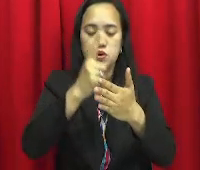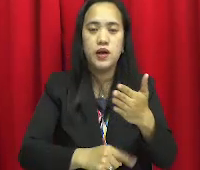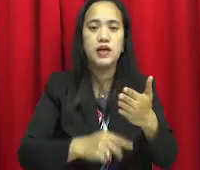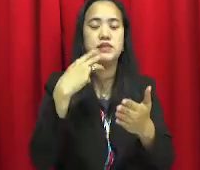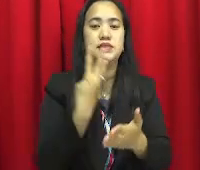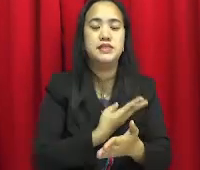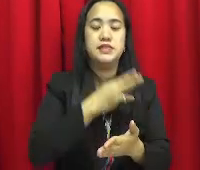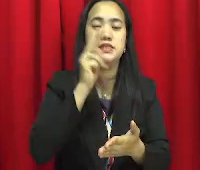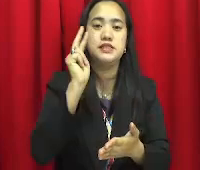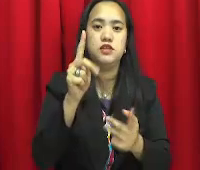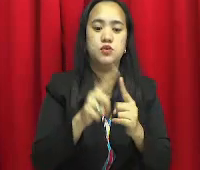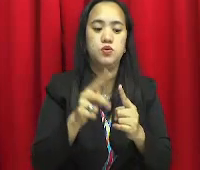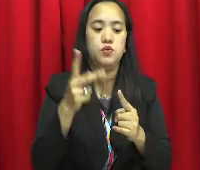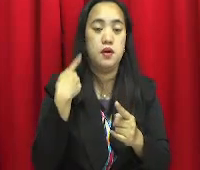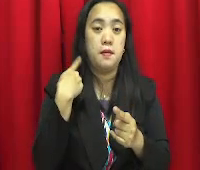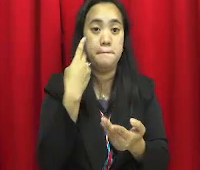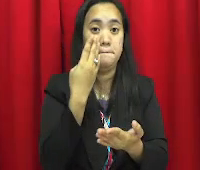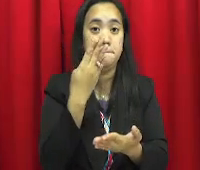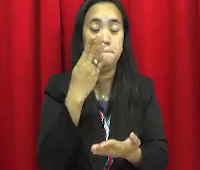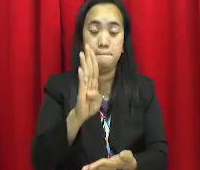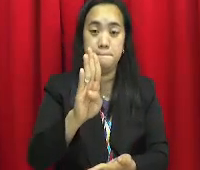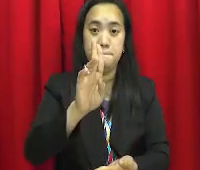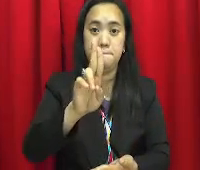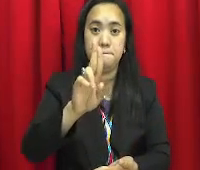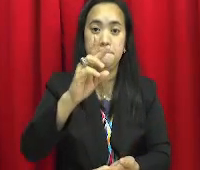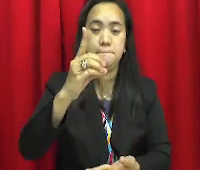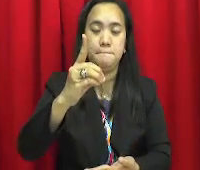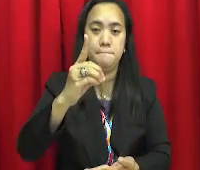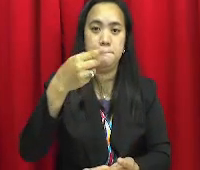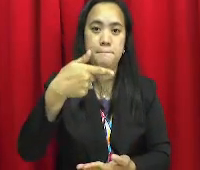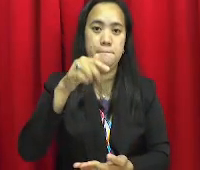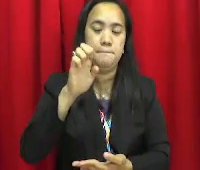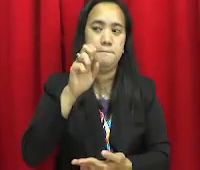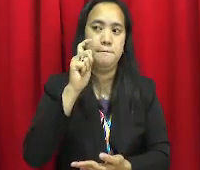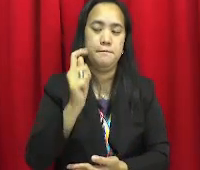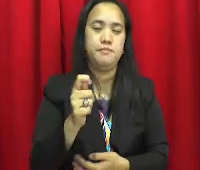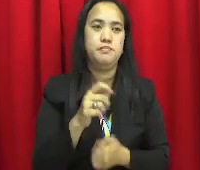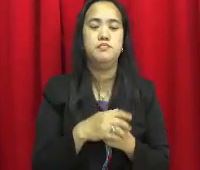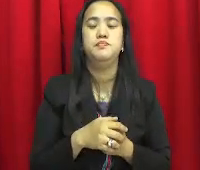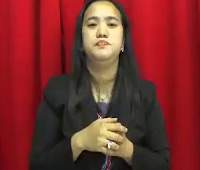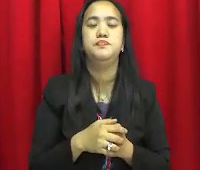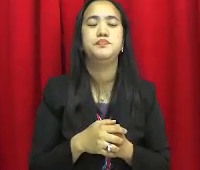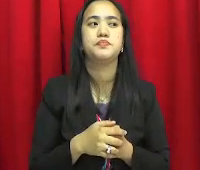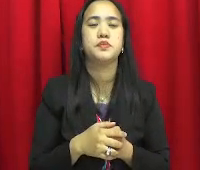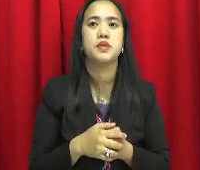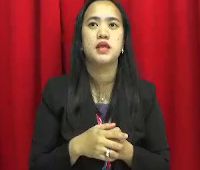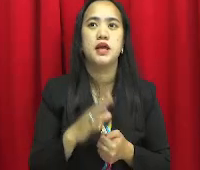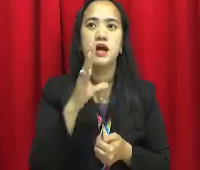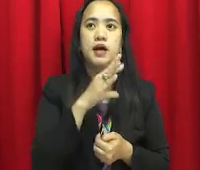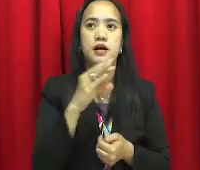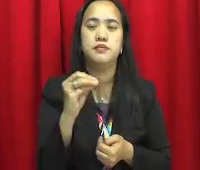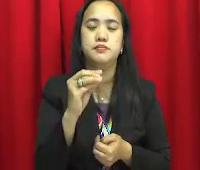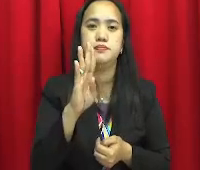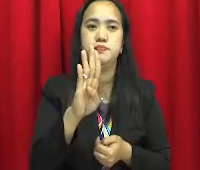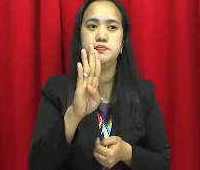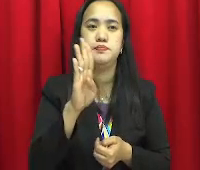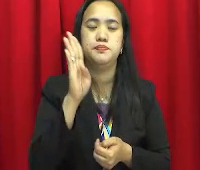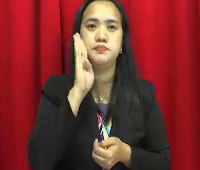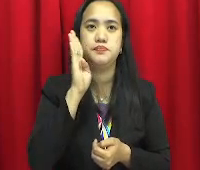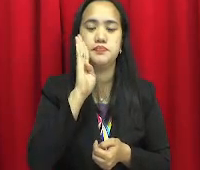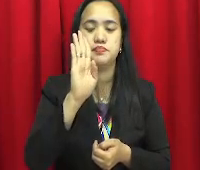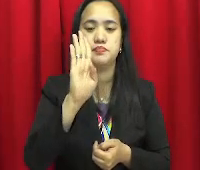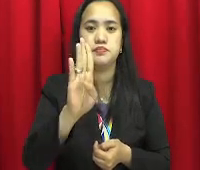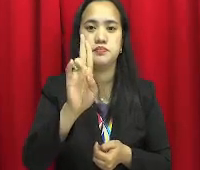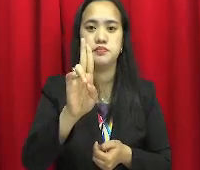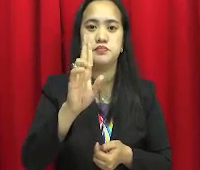Kasi katulad itong sinabi mo na si Brother Lam sila may hawak, tapos ikaw ang nag-i-execute. Abay,